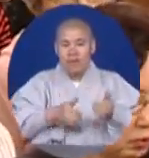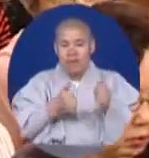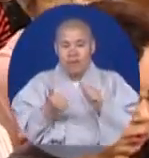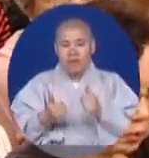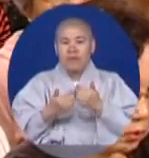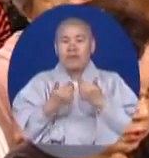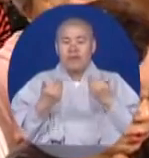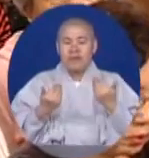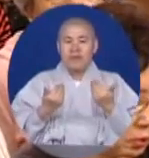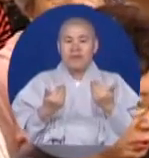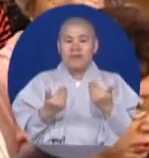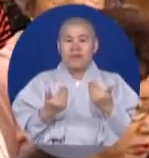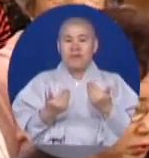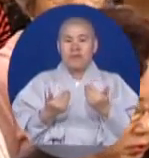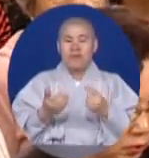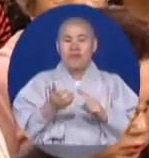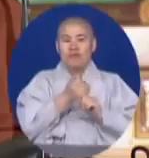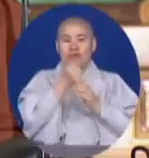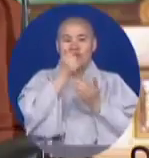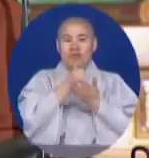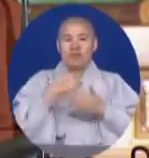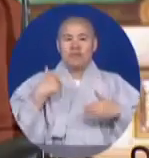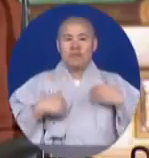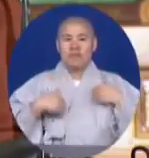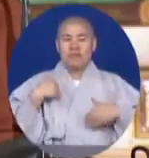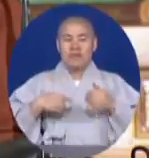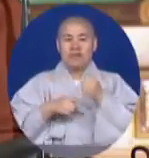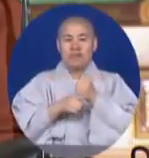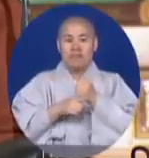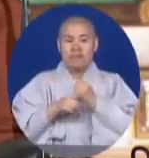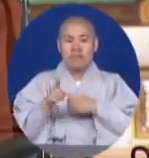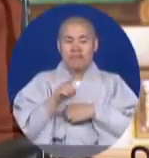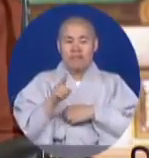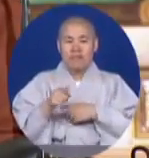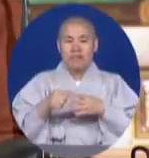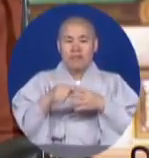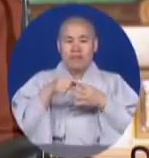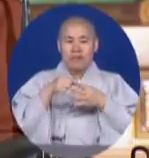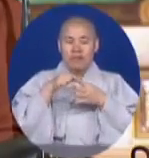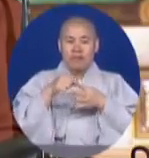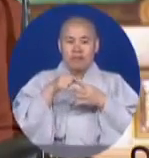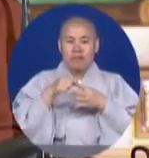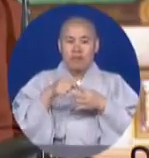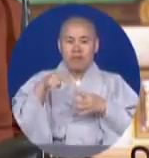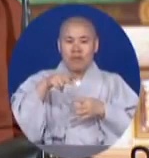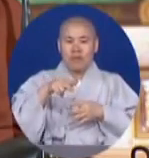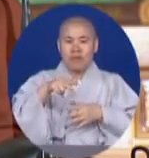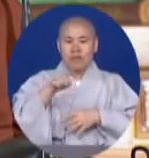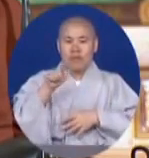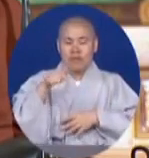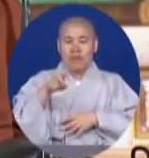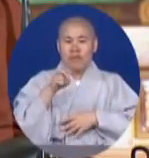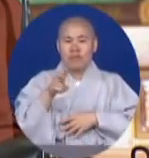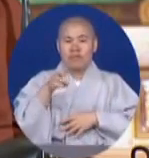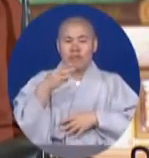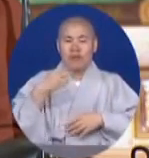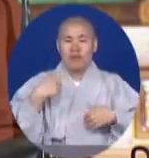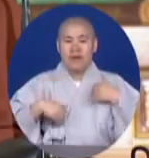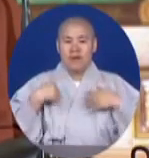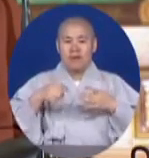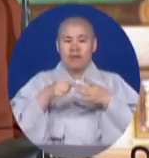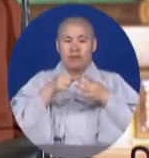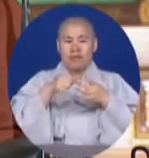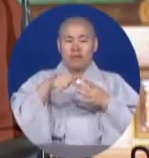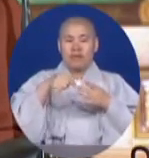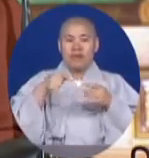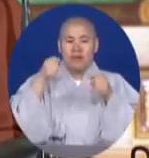그런데 불낙이 있어요. 부처님 낙이 있어요. 부처님 낙은 첫째는 정멸낙이고 둘째는